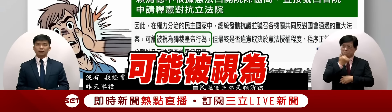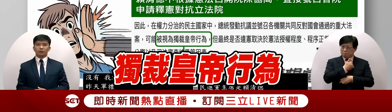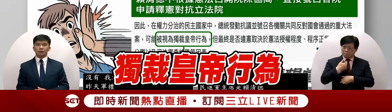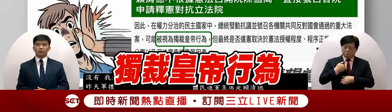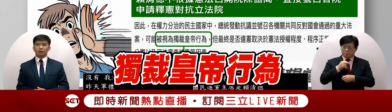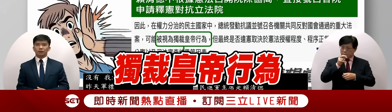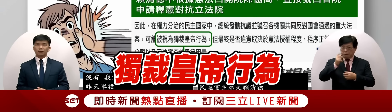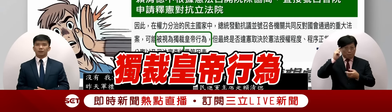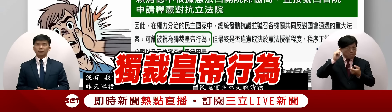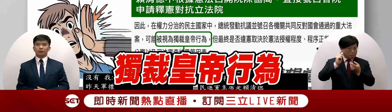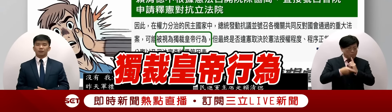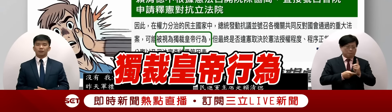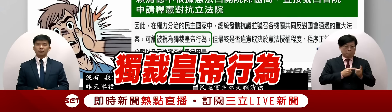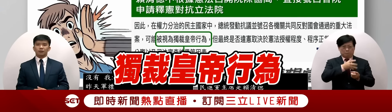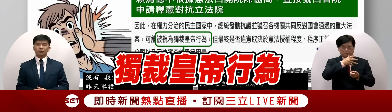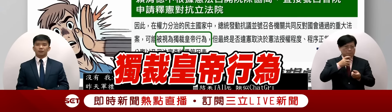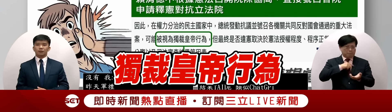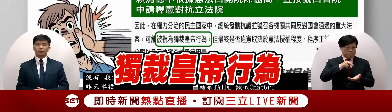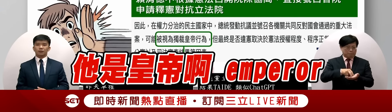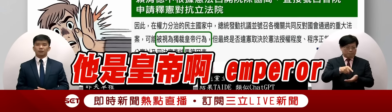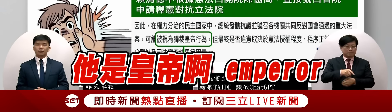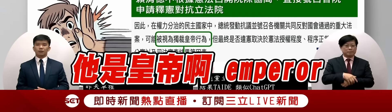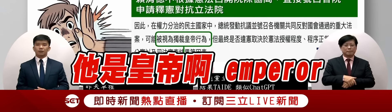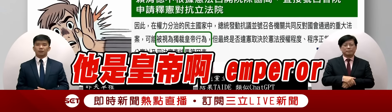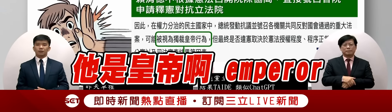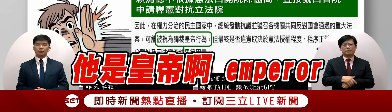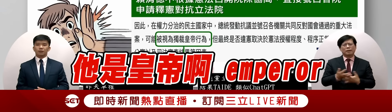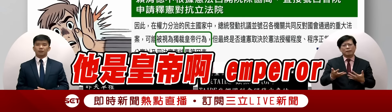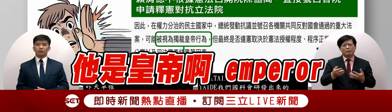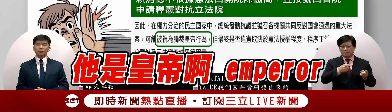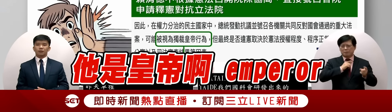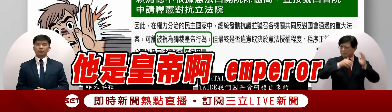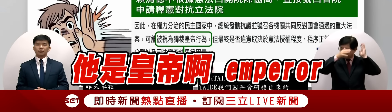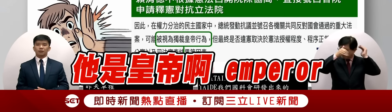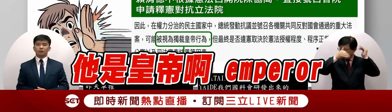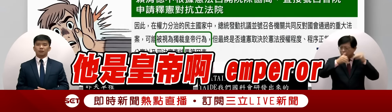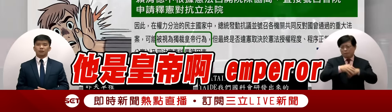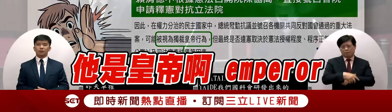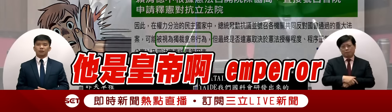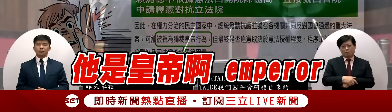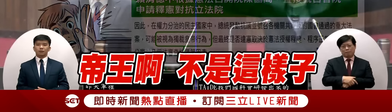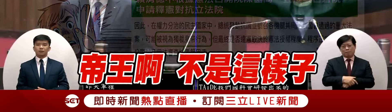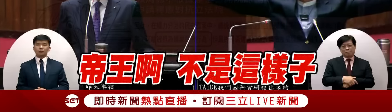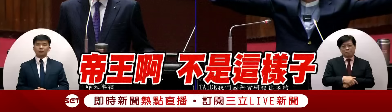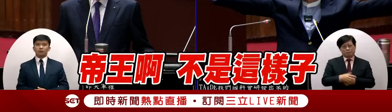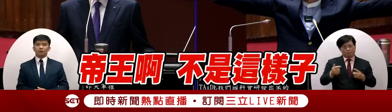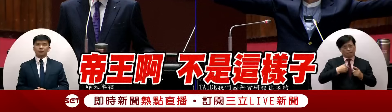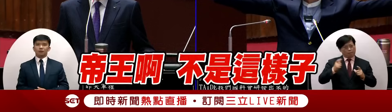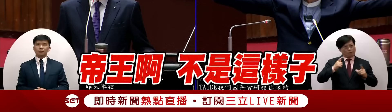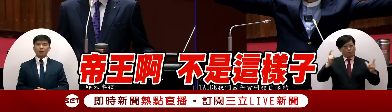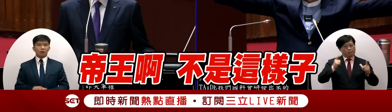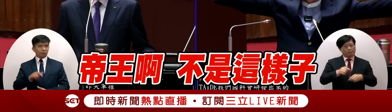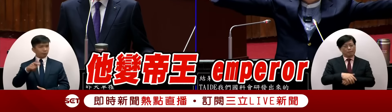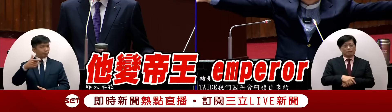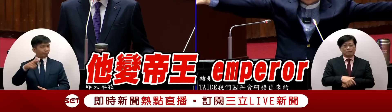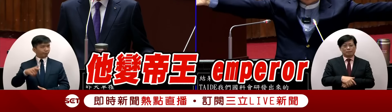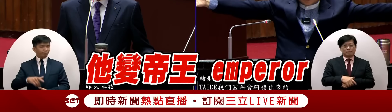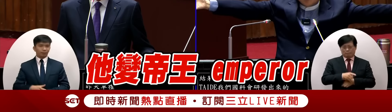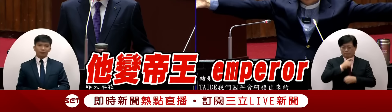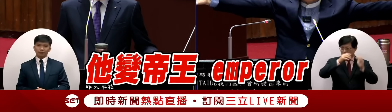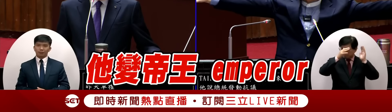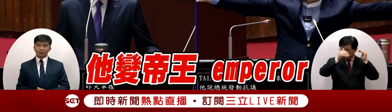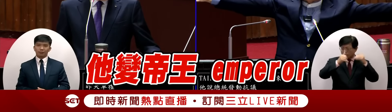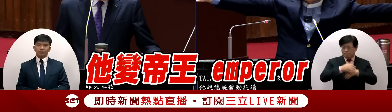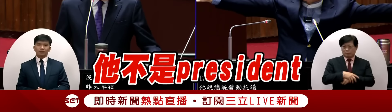视为独裁皇帝行为。他是皇帝啊 ，emperor， 帝王啊， 不是这样子。 他是帝